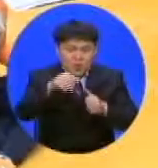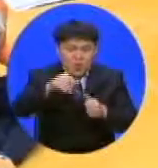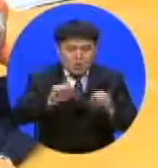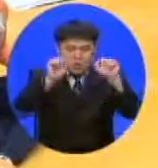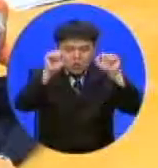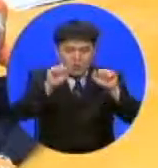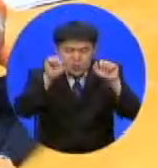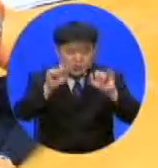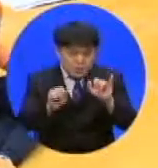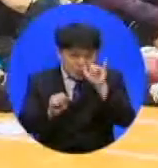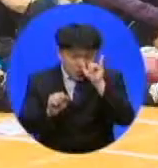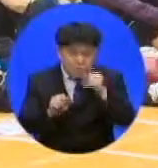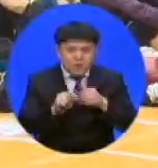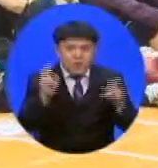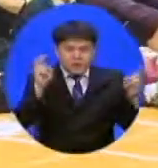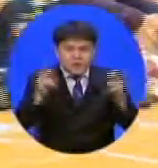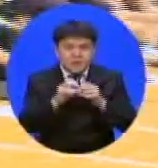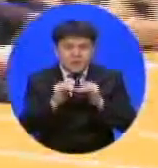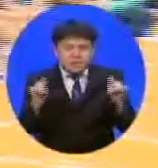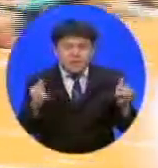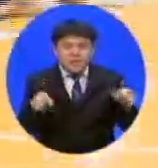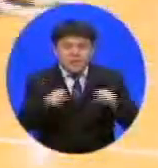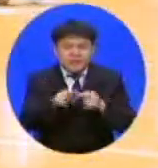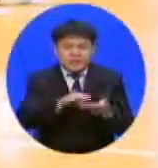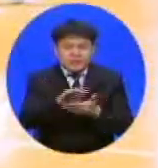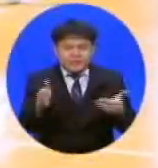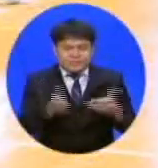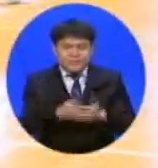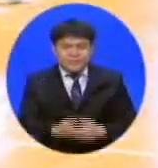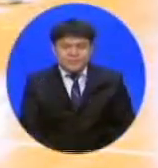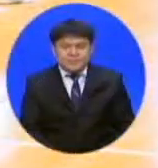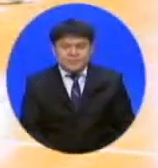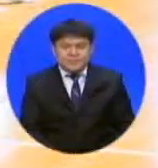열려 기업인과 시민들이 함께하는 시간이 이어졌습니다.